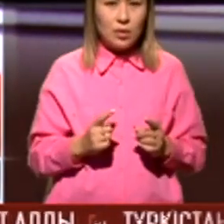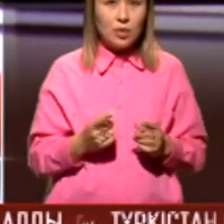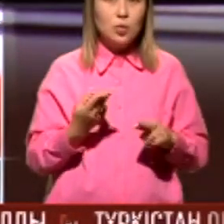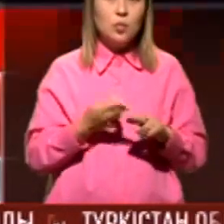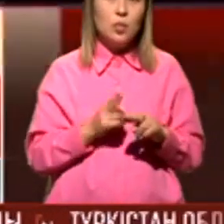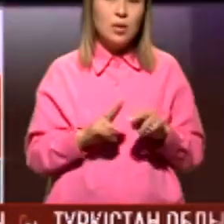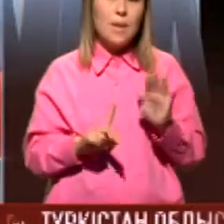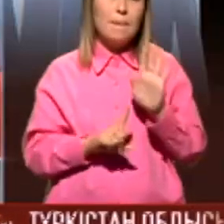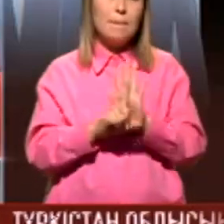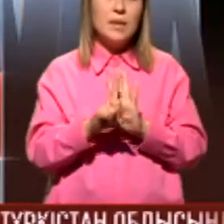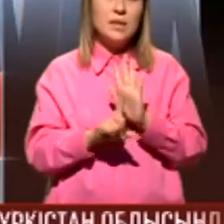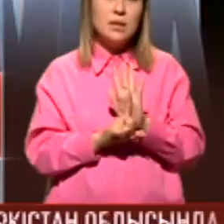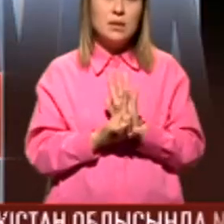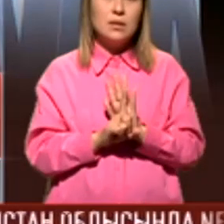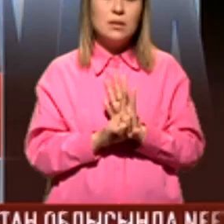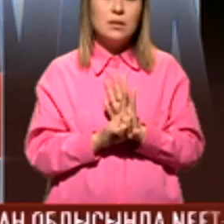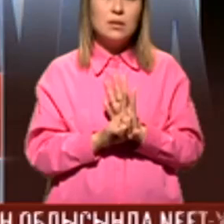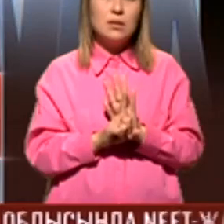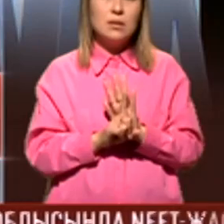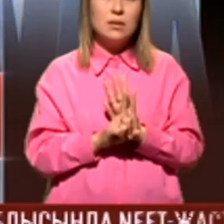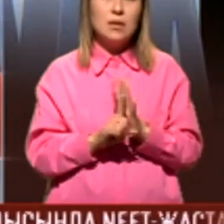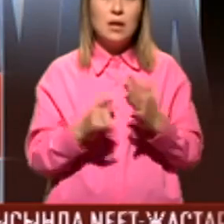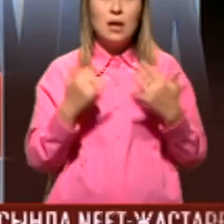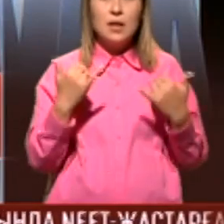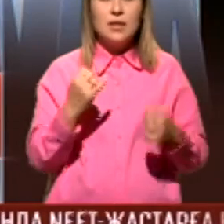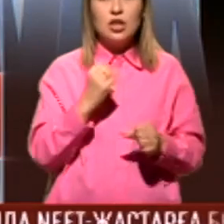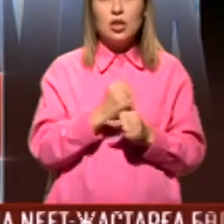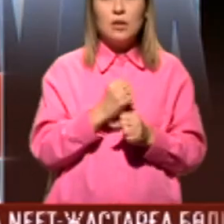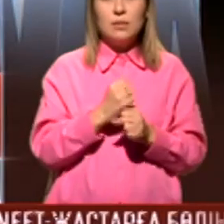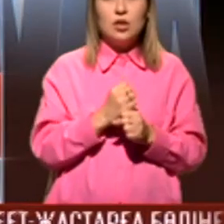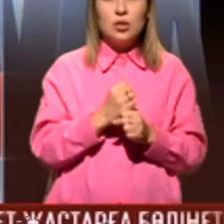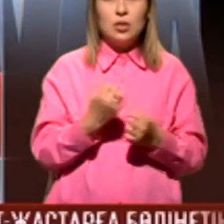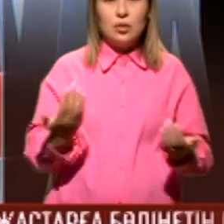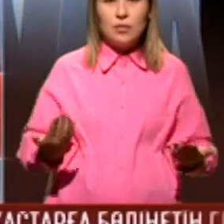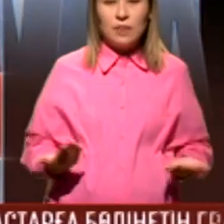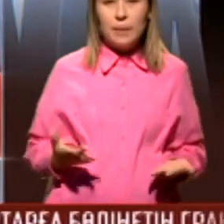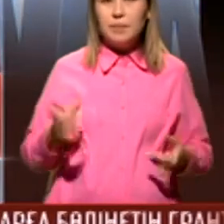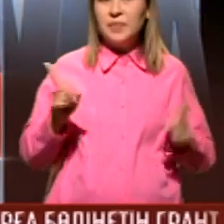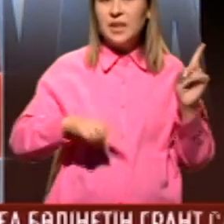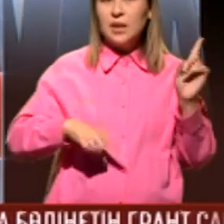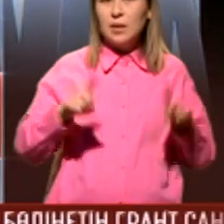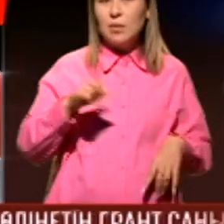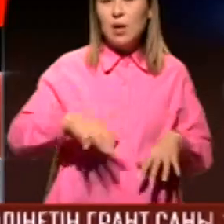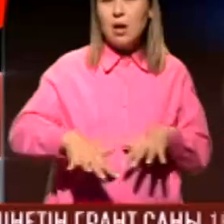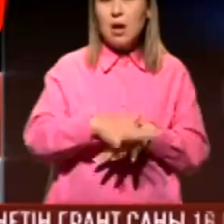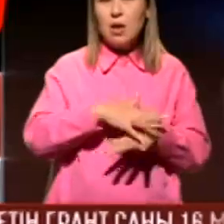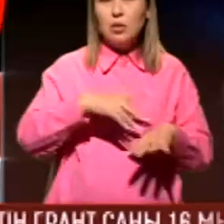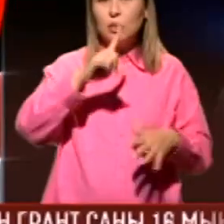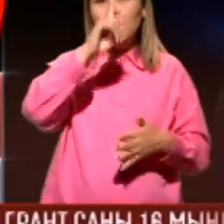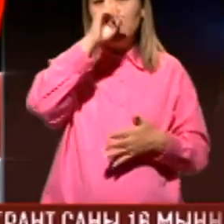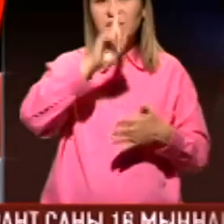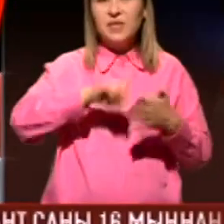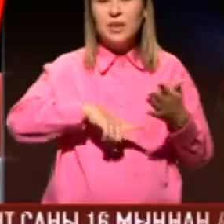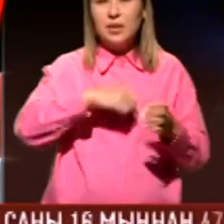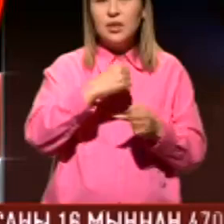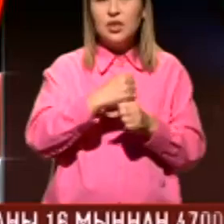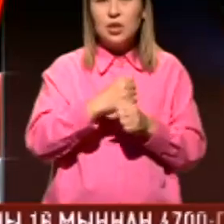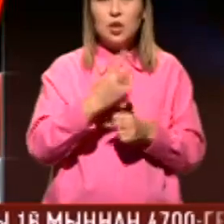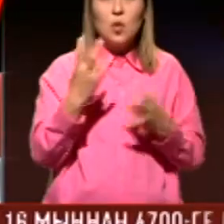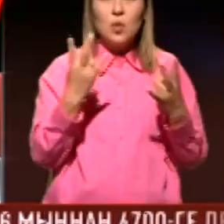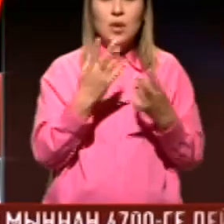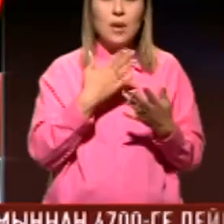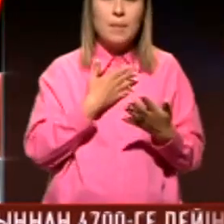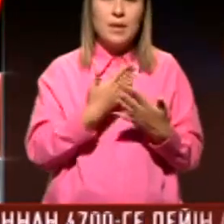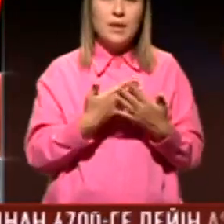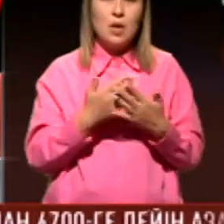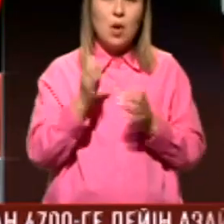En bastısı... Kazır jasalıp jatkan dünyalarda kede halkka senim uyalatı uşun aytu gerek. Mesela... Ben